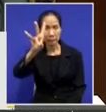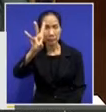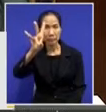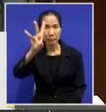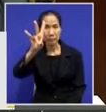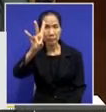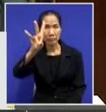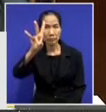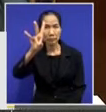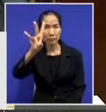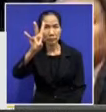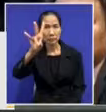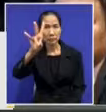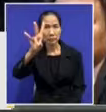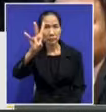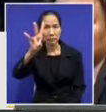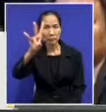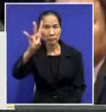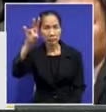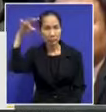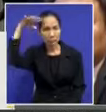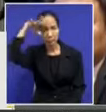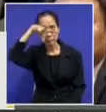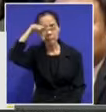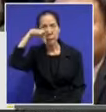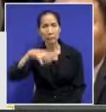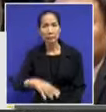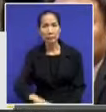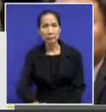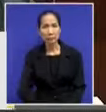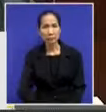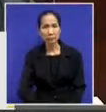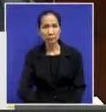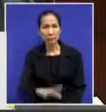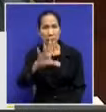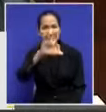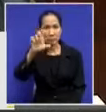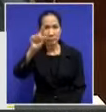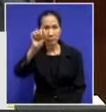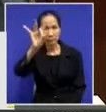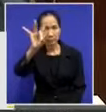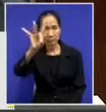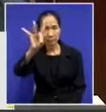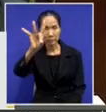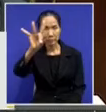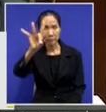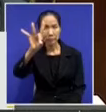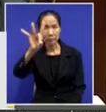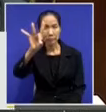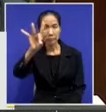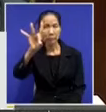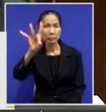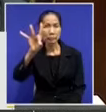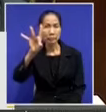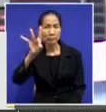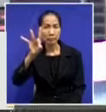นวลบุญลือ คุณธนาธรจึงรุ่งเรืองกิจเจ้า 528นายศรีเรศโกรธ